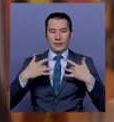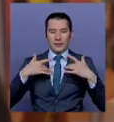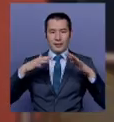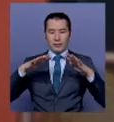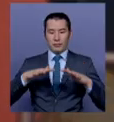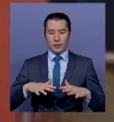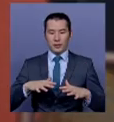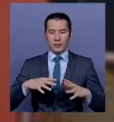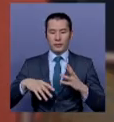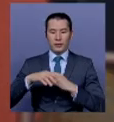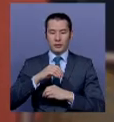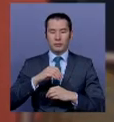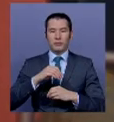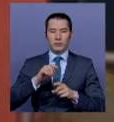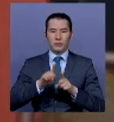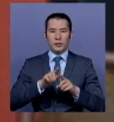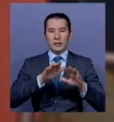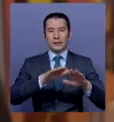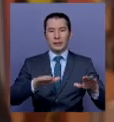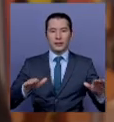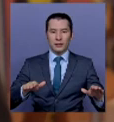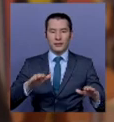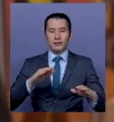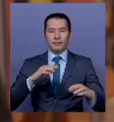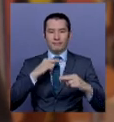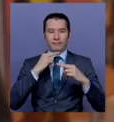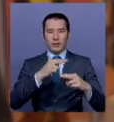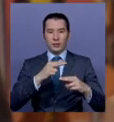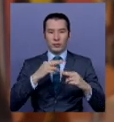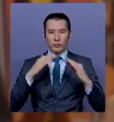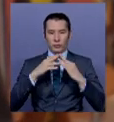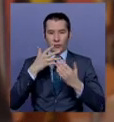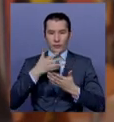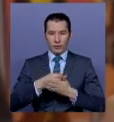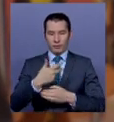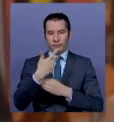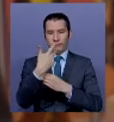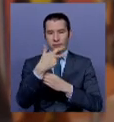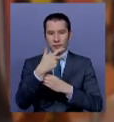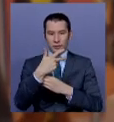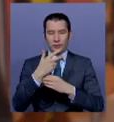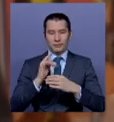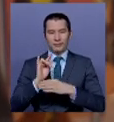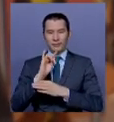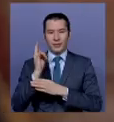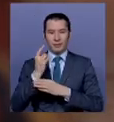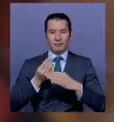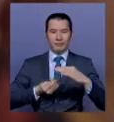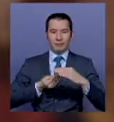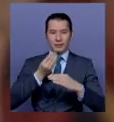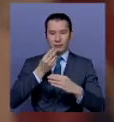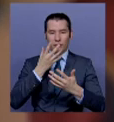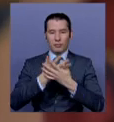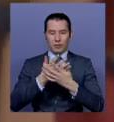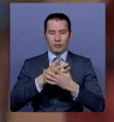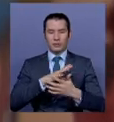деп жатқан жоқ. Балаларға арналған үйдегі жағдайда әртістер үйлерінде балаларға арналған жаттығулар онлайн режимде